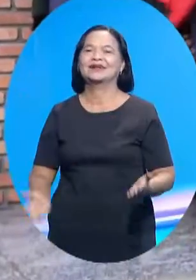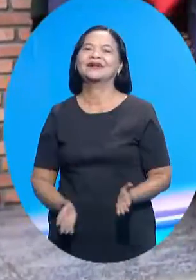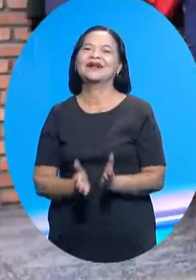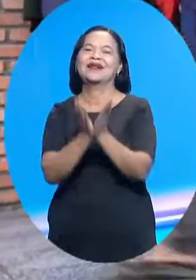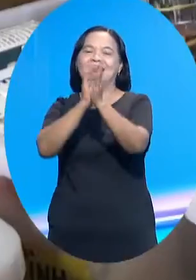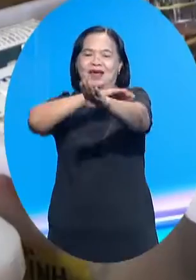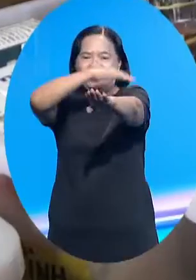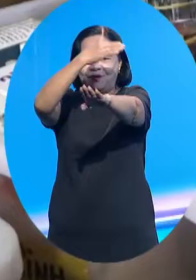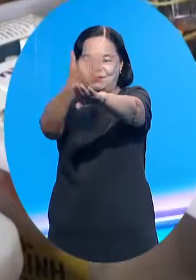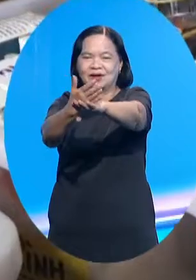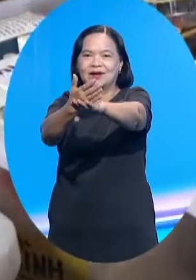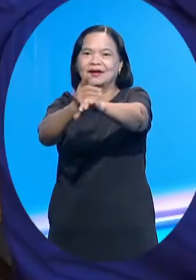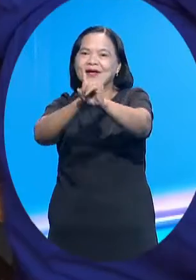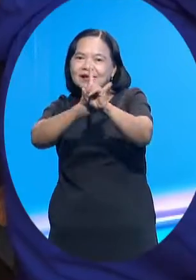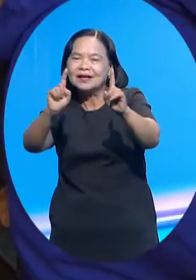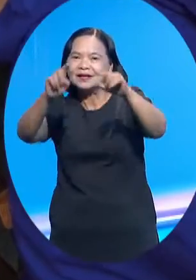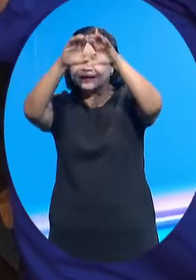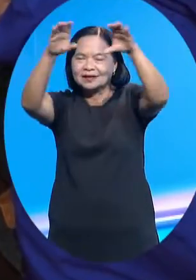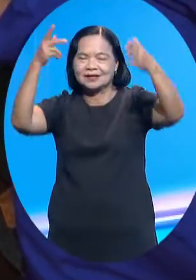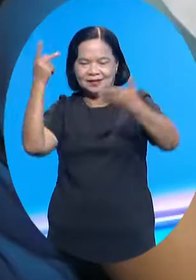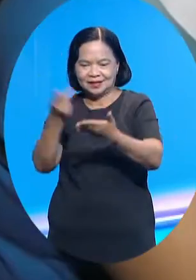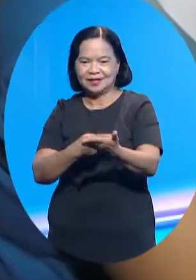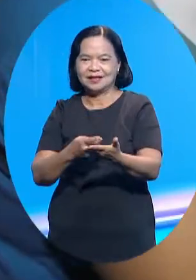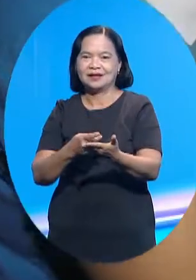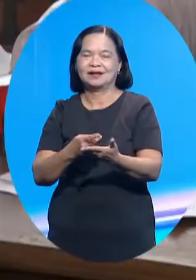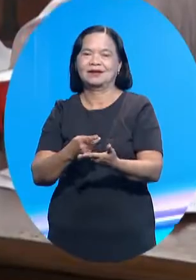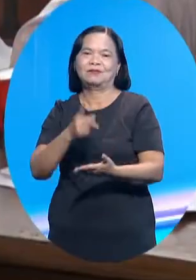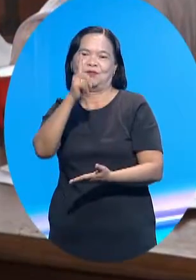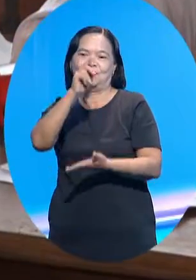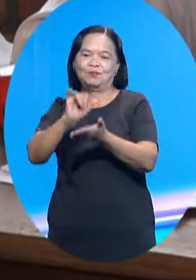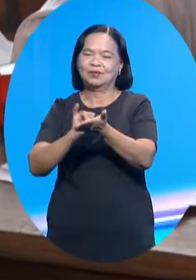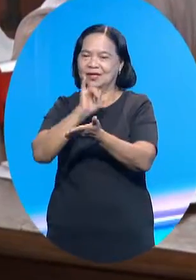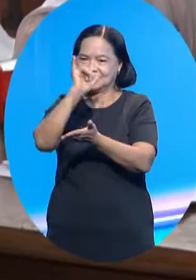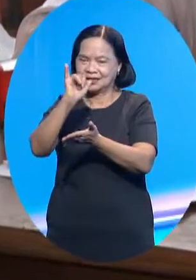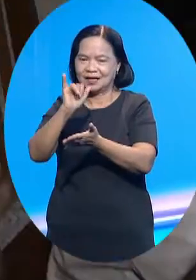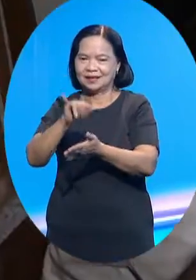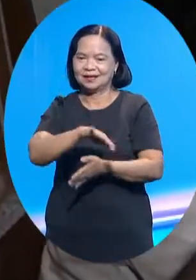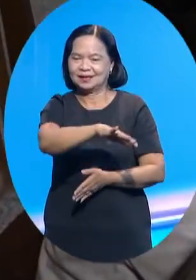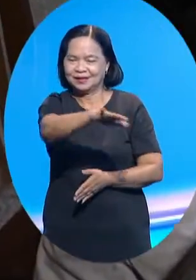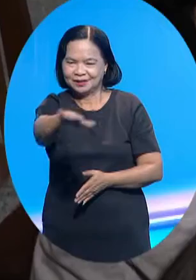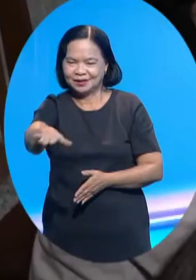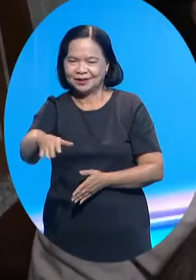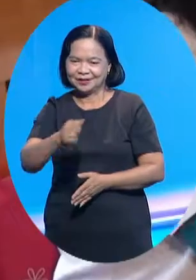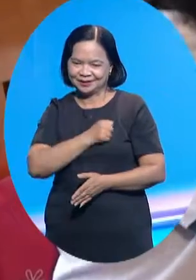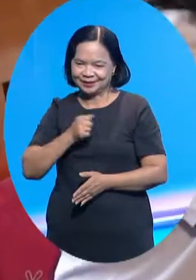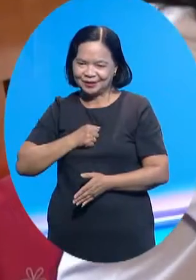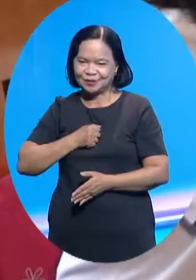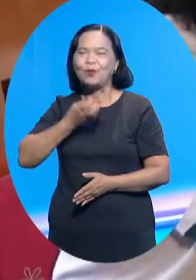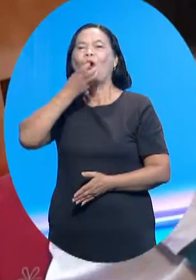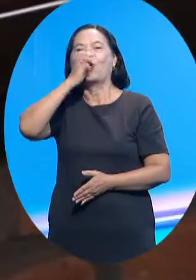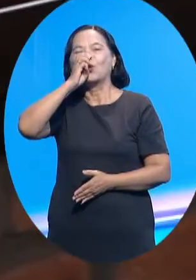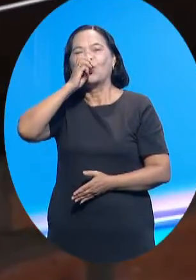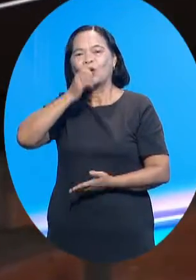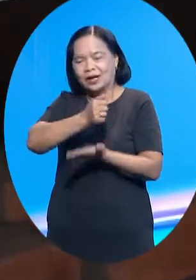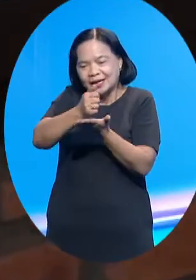khác ở vùng núi cao Đắc Nông nhân kỷ niệm ngày Quốc tế thiếu nhi 0 tháng 6 Đoàn từ thiện đã tổ chức khám bệnh phát thuốc tặng gạo quà cho